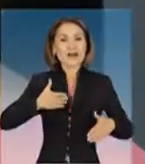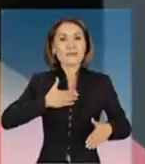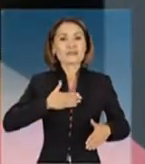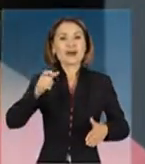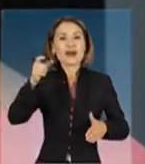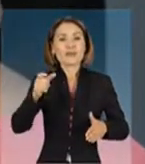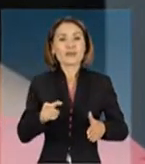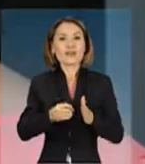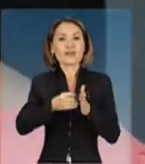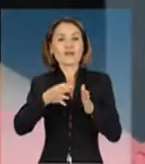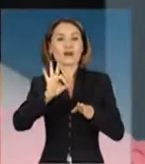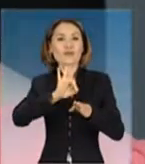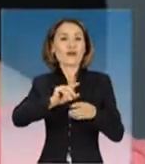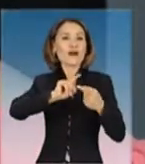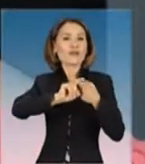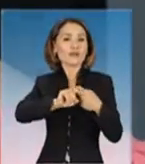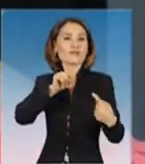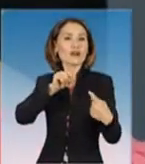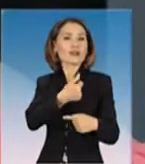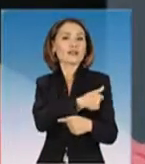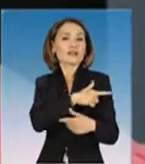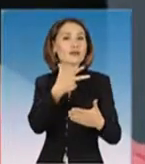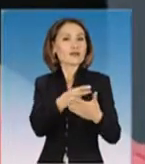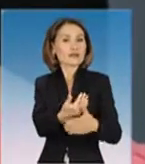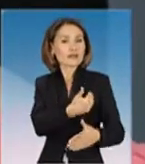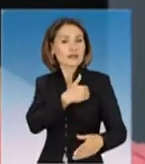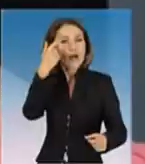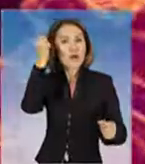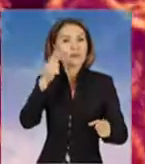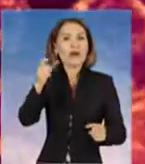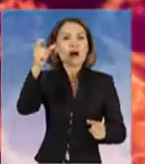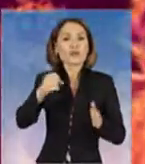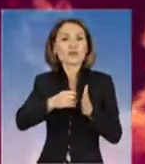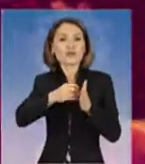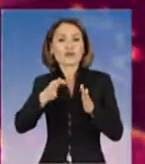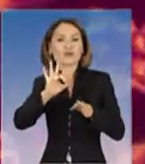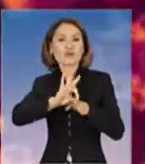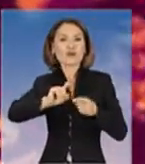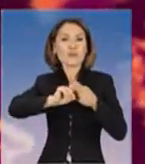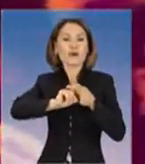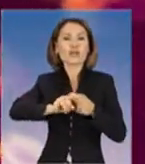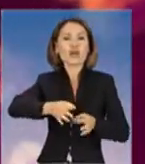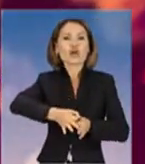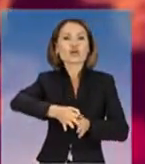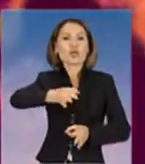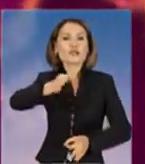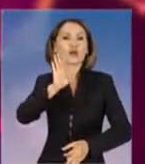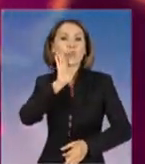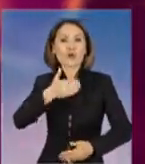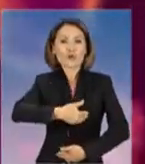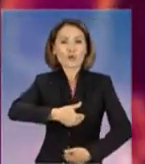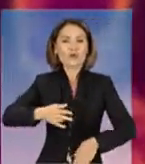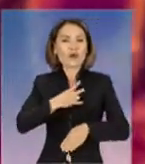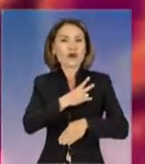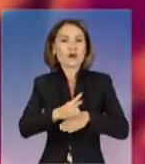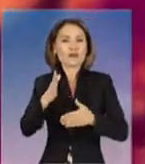Сәлеметсізбе, біз адамдағы папиллома вирусына қарсы екпе туралы білейін деп едік. Адамдағы папиллома вирусы жатыр мойны обырын